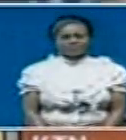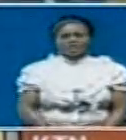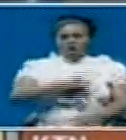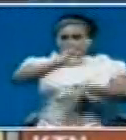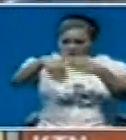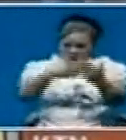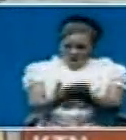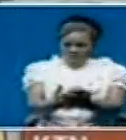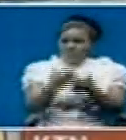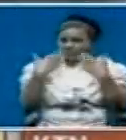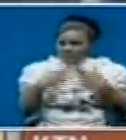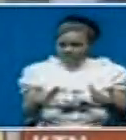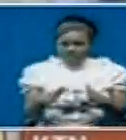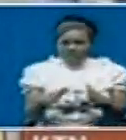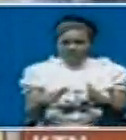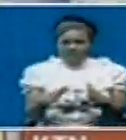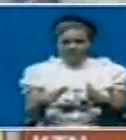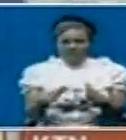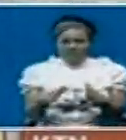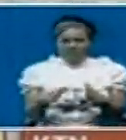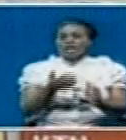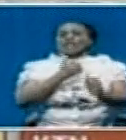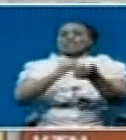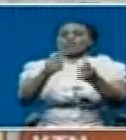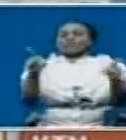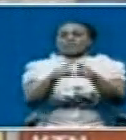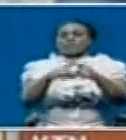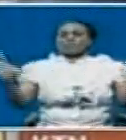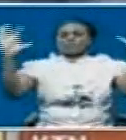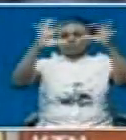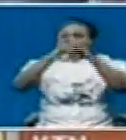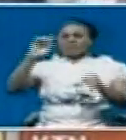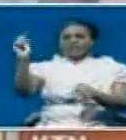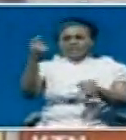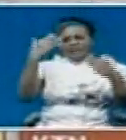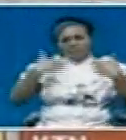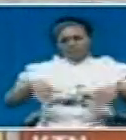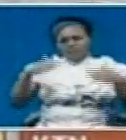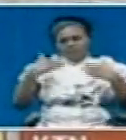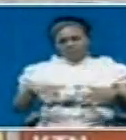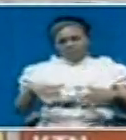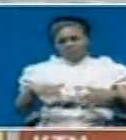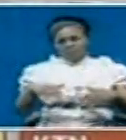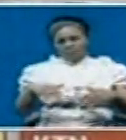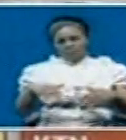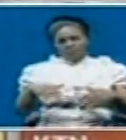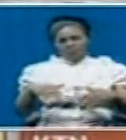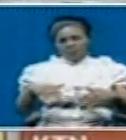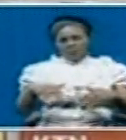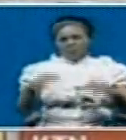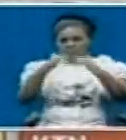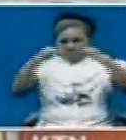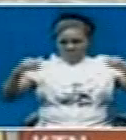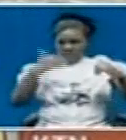Yote 9, 10. Sports car hizi zinatuunganisha sika wa Kenya. Unaona zile ti utengano